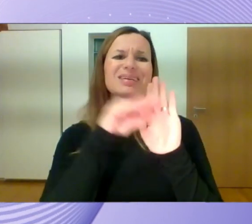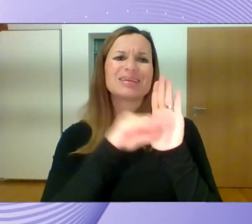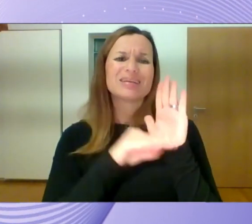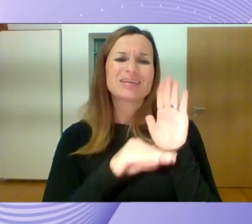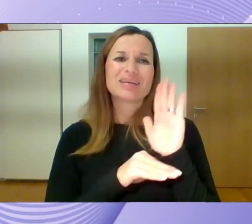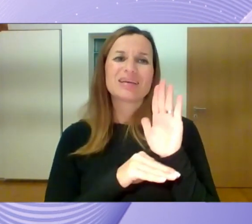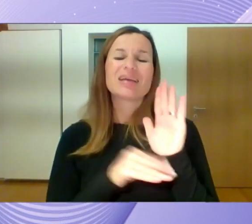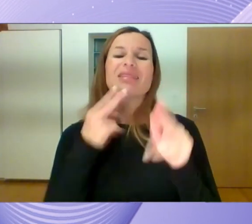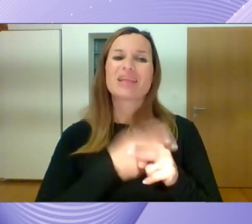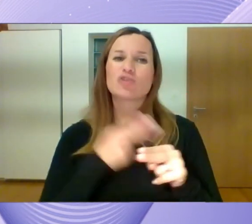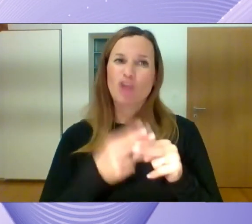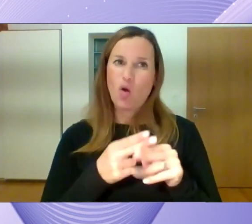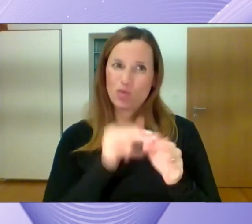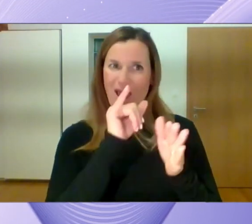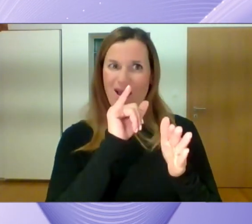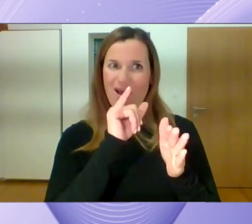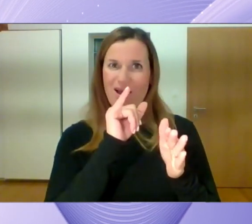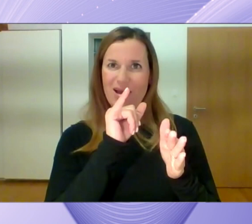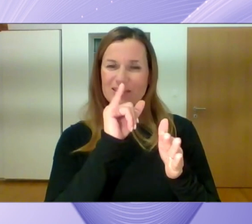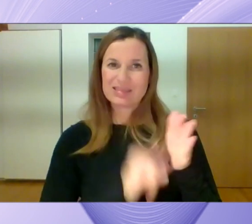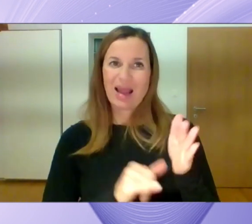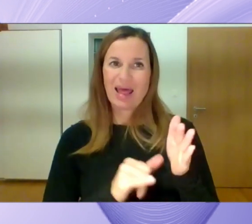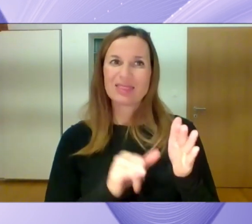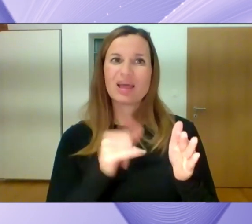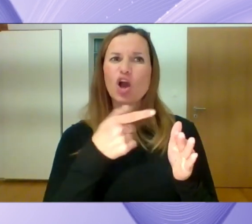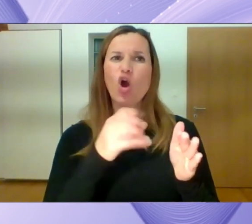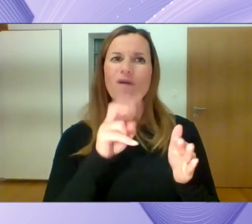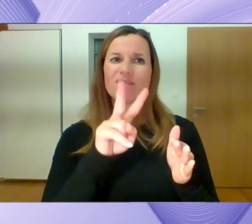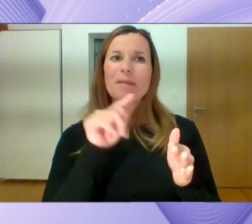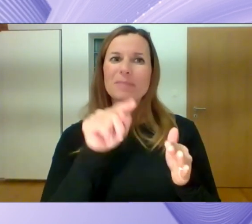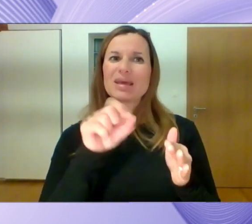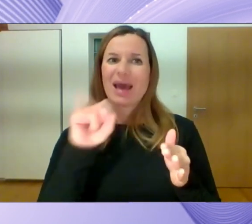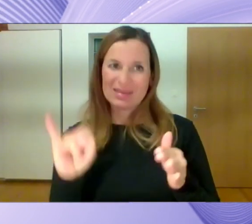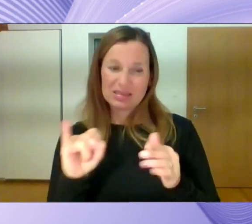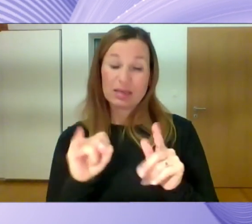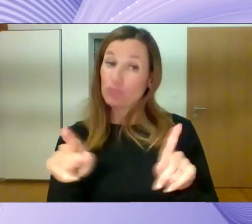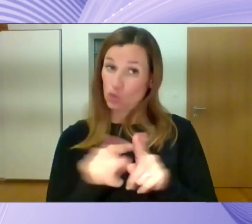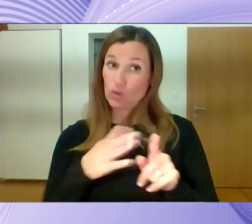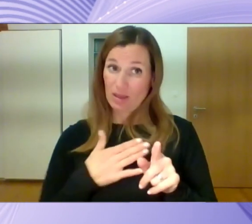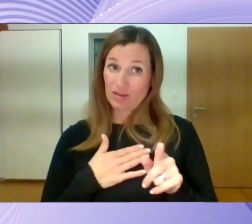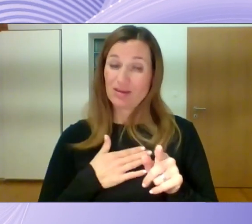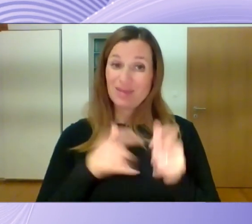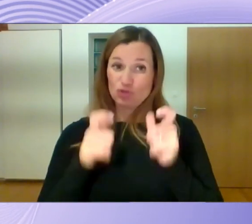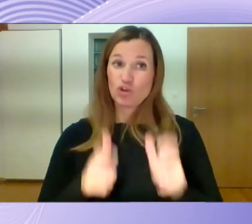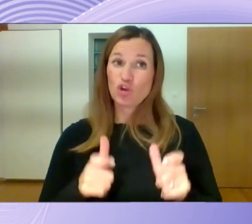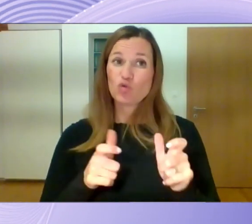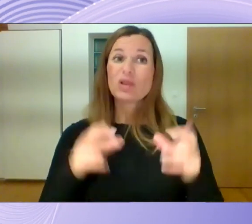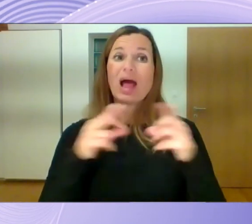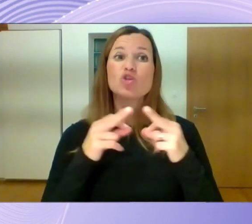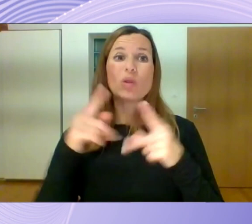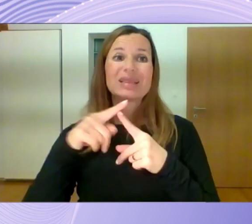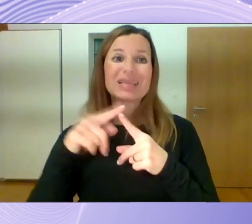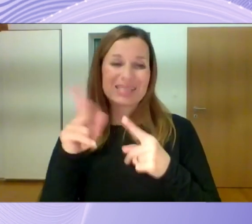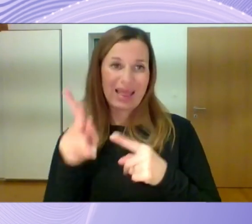državni strani od gov.si. Najdete pa tudi na naši inštitutski strani, če greste pod